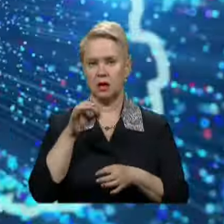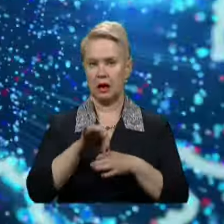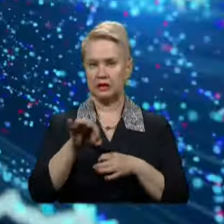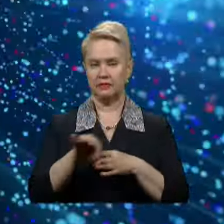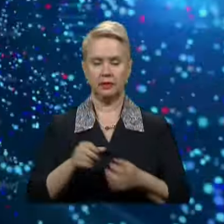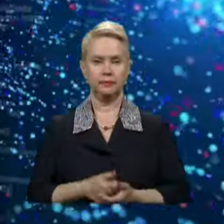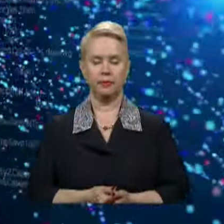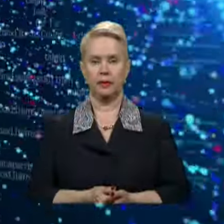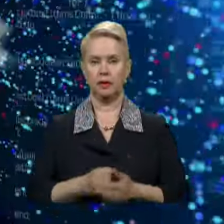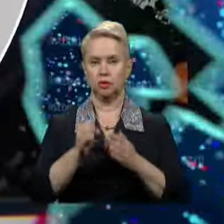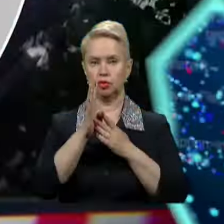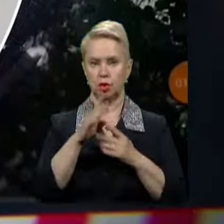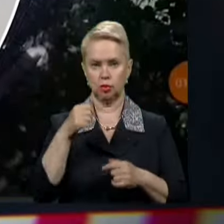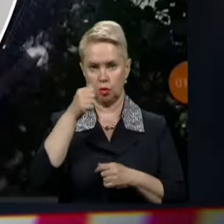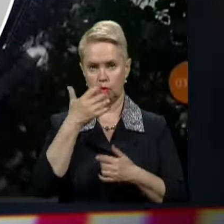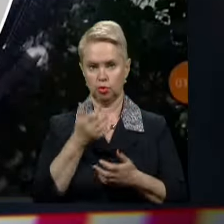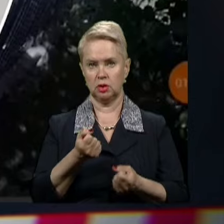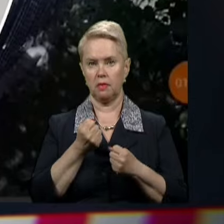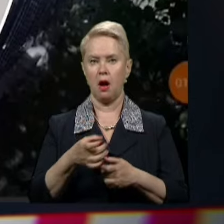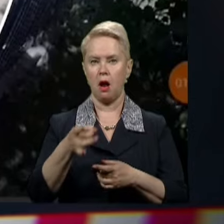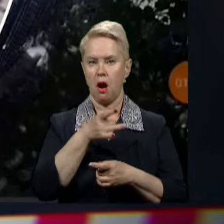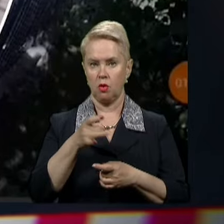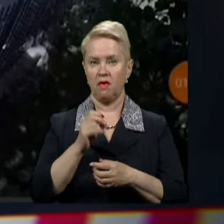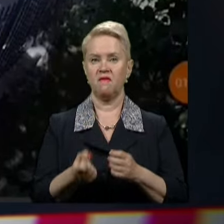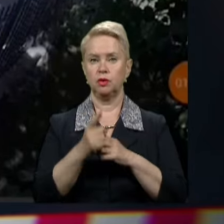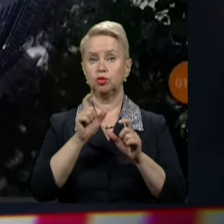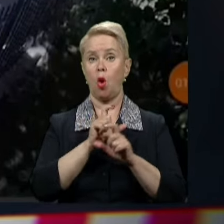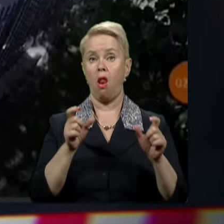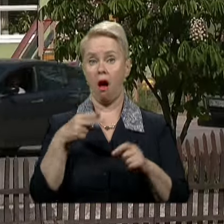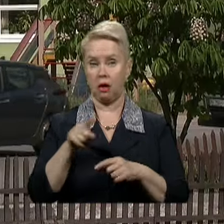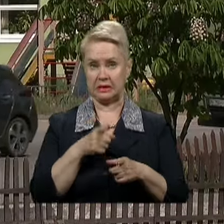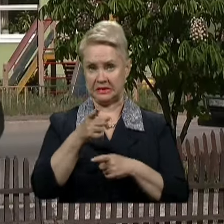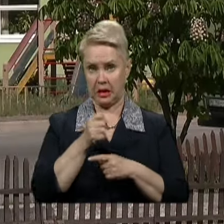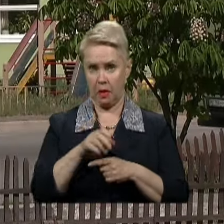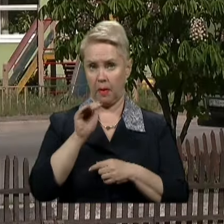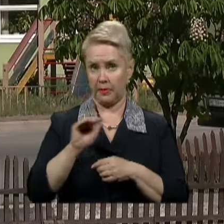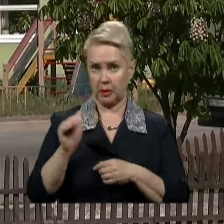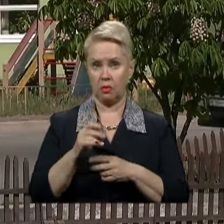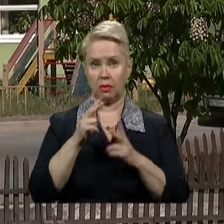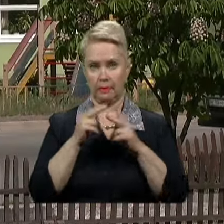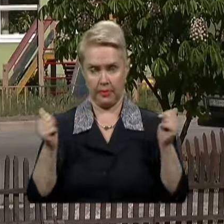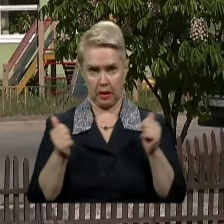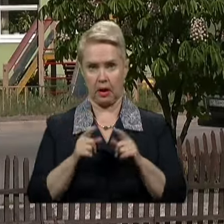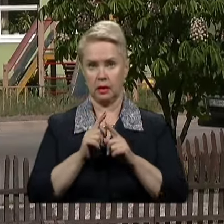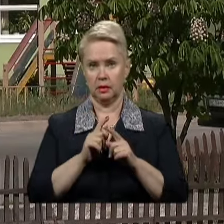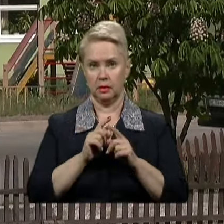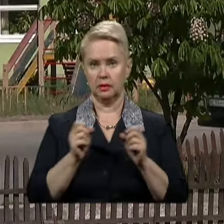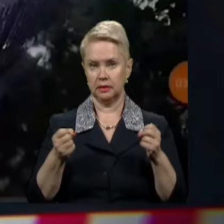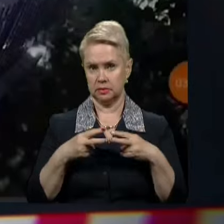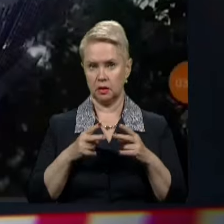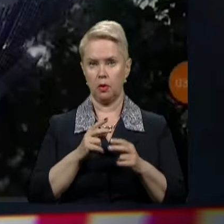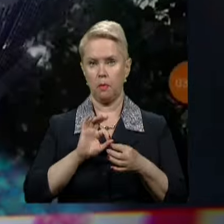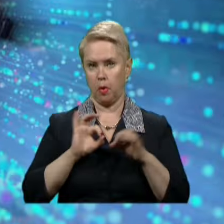катівнях. 14 років вже тримає район. Ким виявилась школярка, яка стріляла по підлітках у Дніпрі? Ексклюзивні подробиці